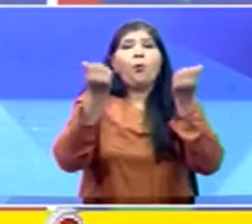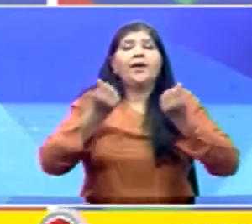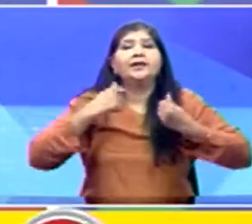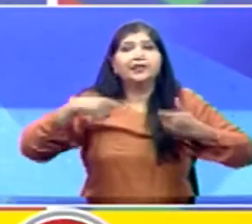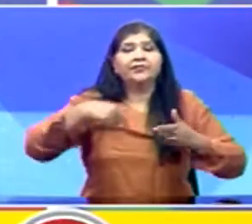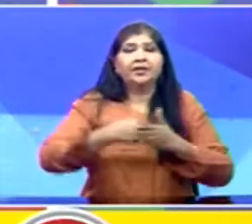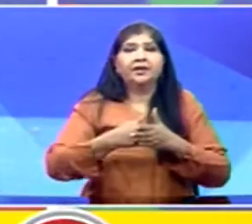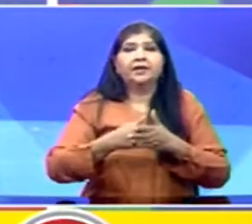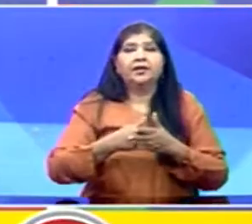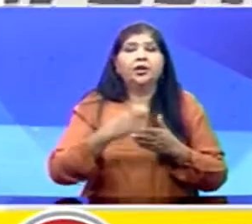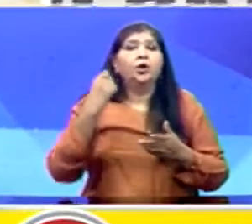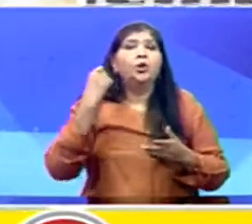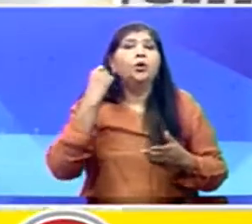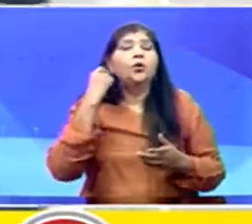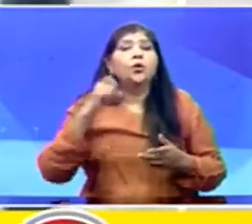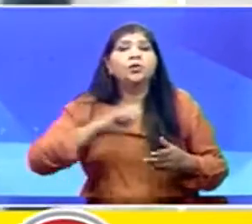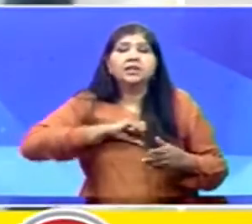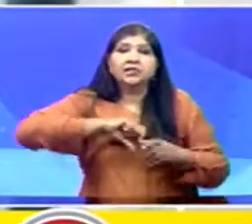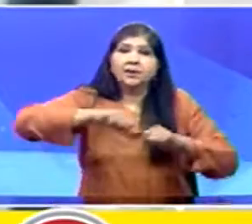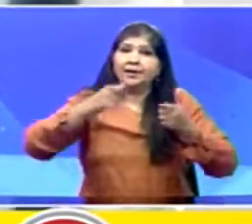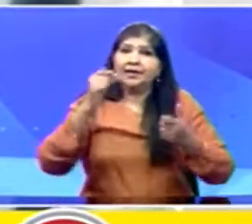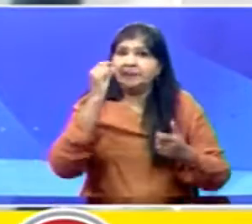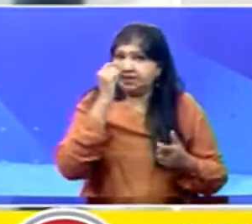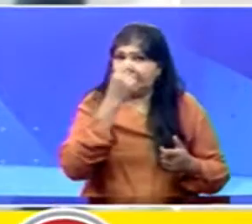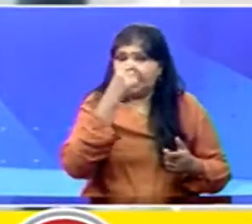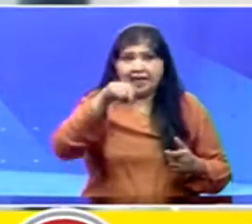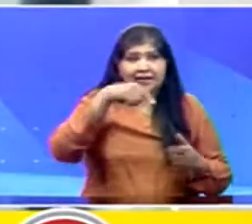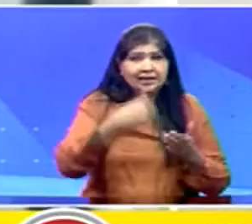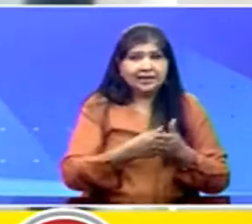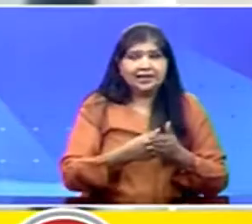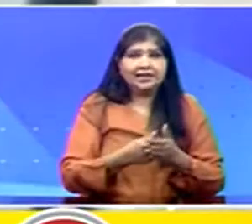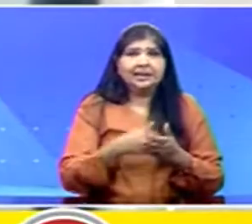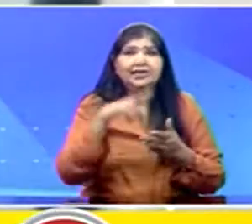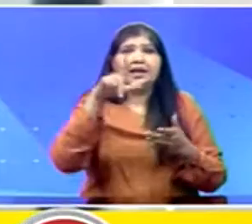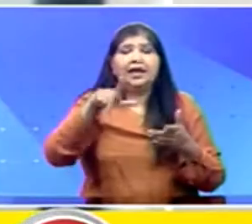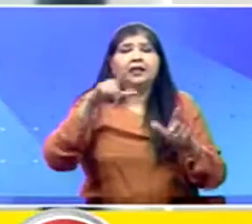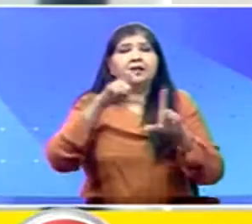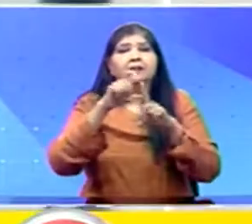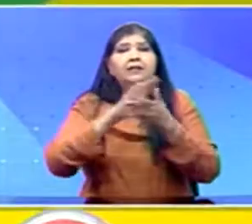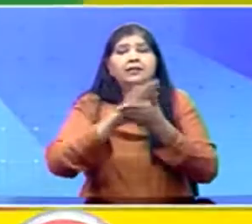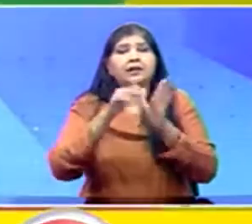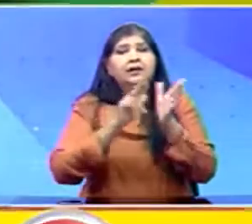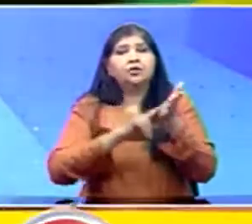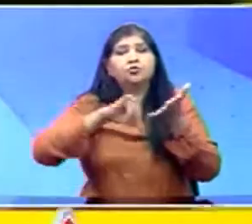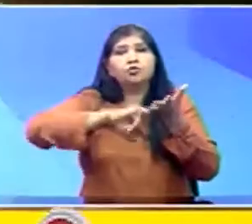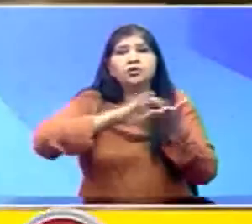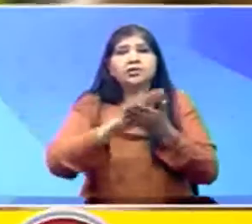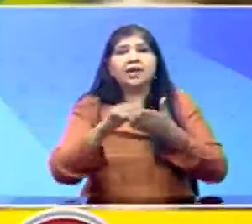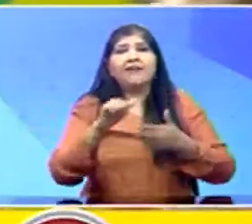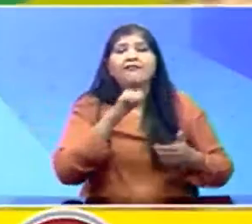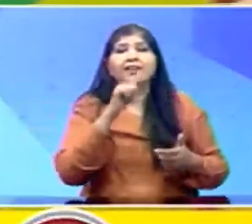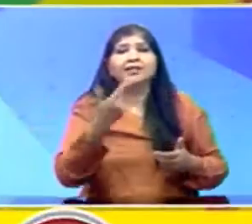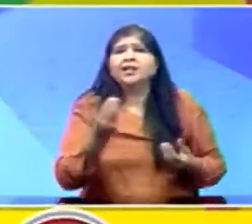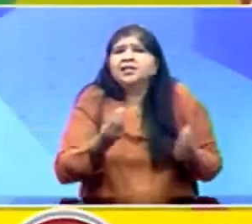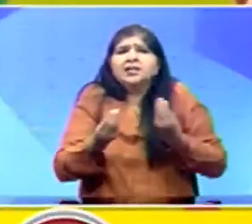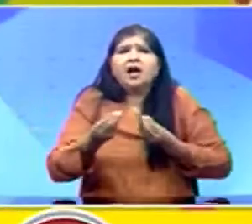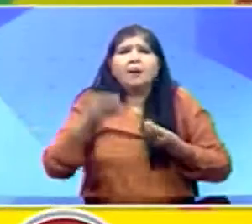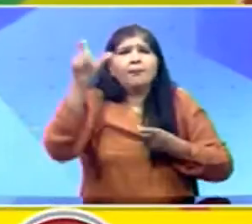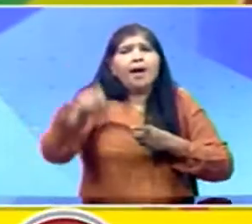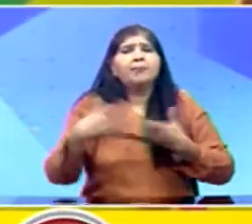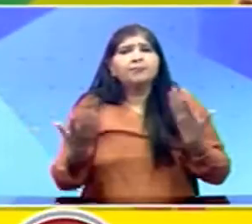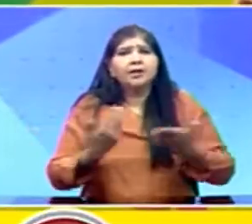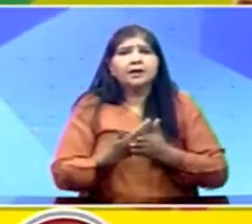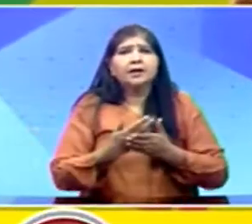गोल्ड जितने वाले चिन्ने के एल धनुष के पिता भी एक साधारन